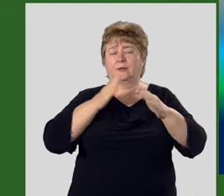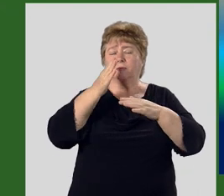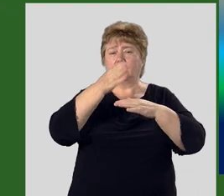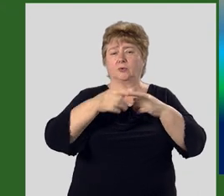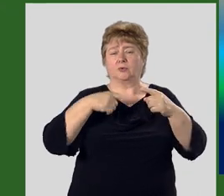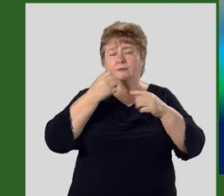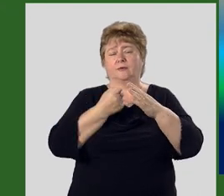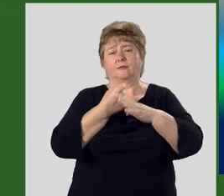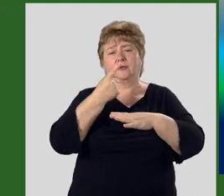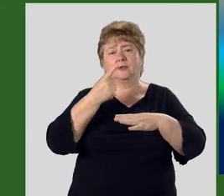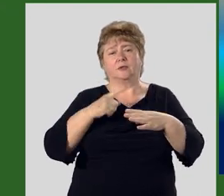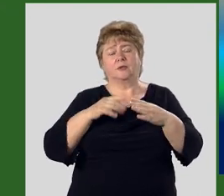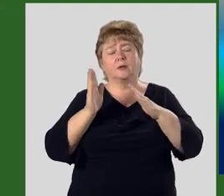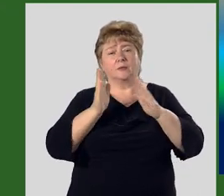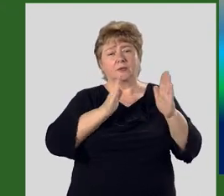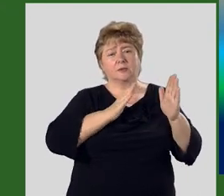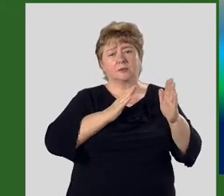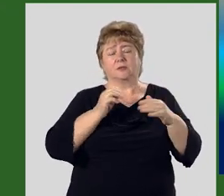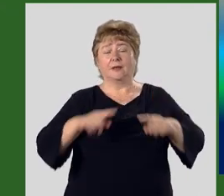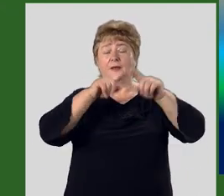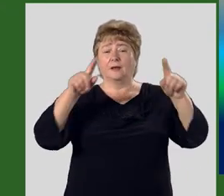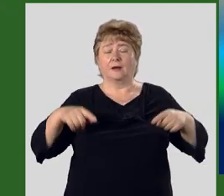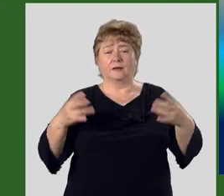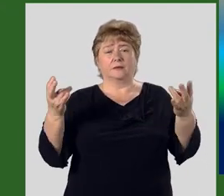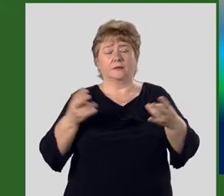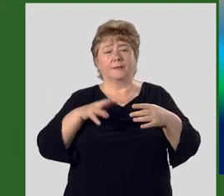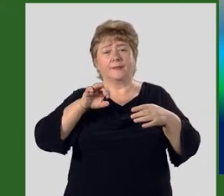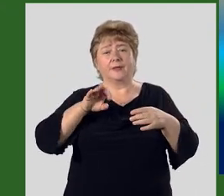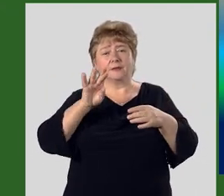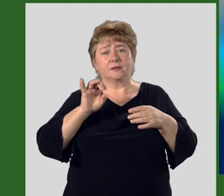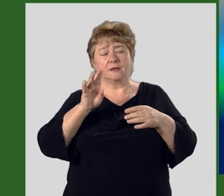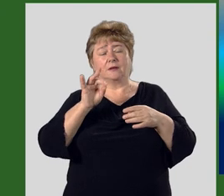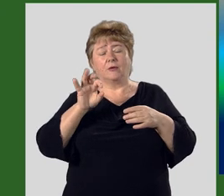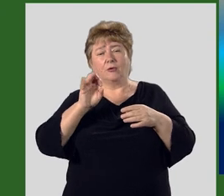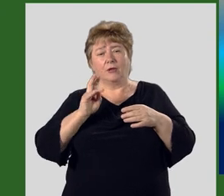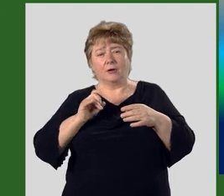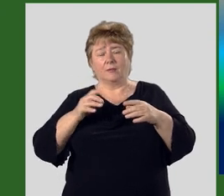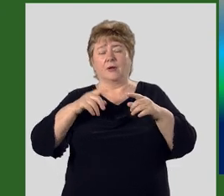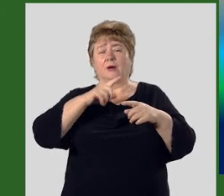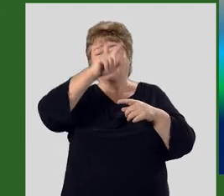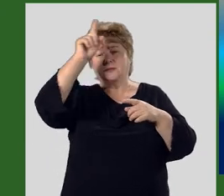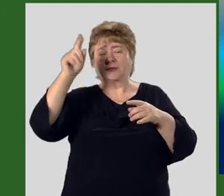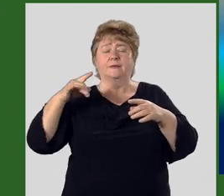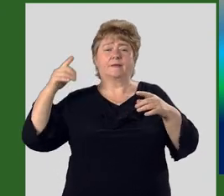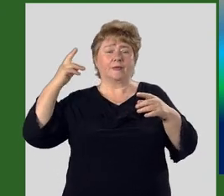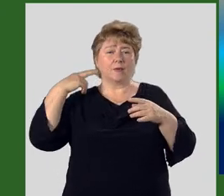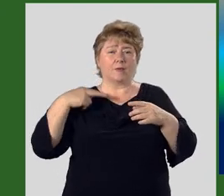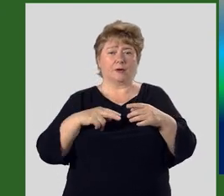прогнозировать многие явления и процессы. Карты нужны метеорологам, космонавтам,